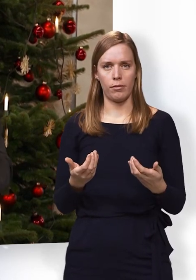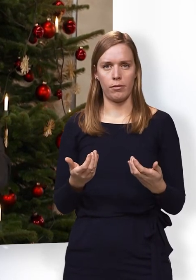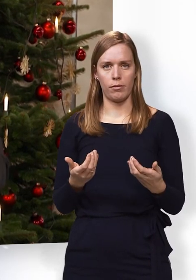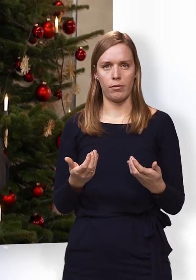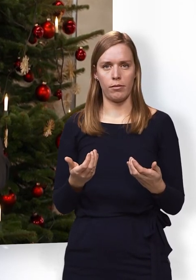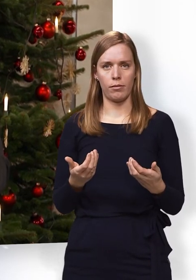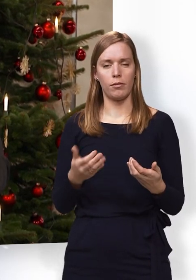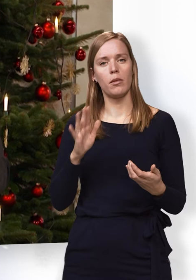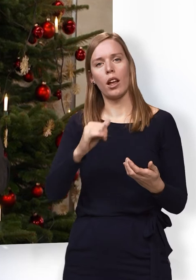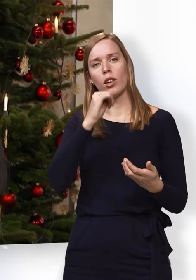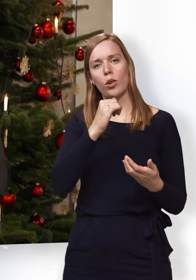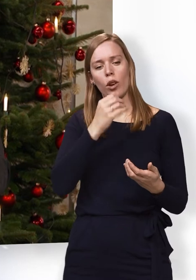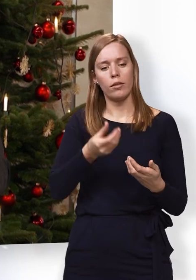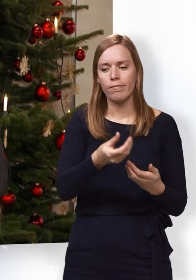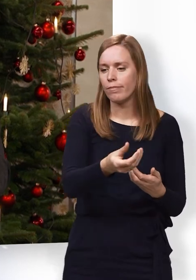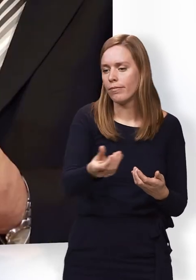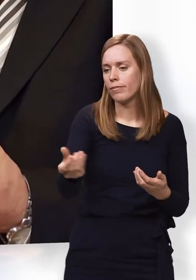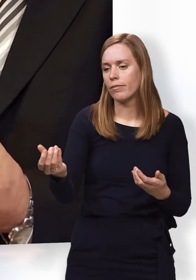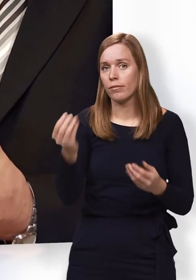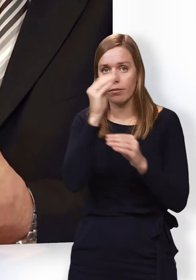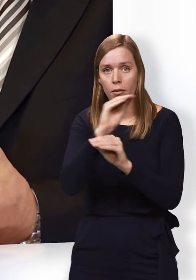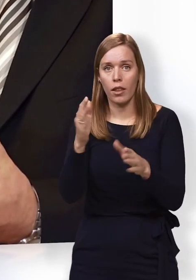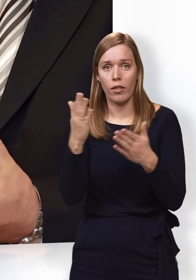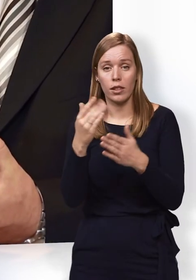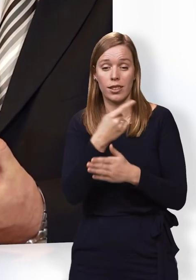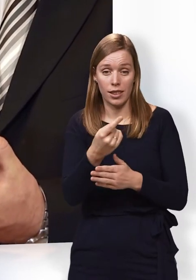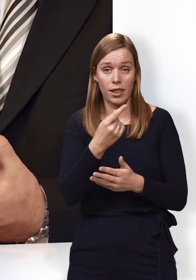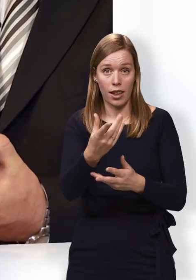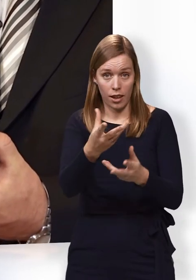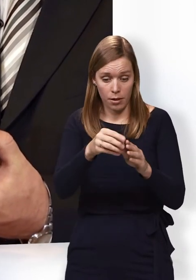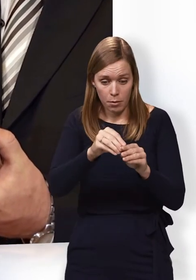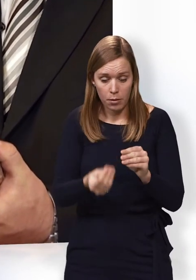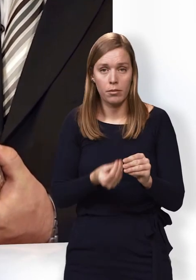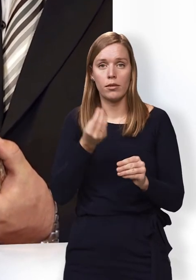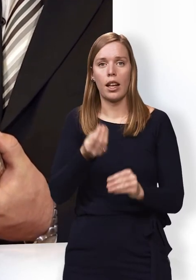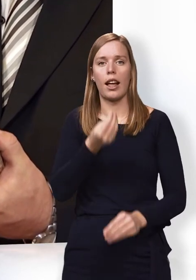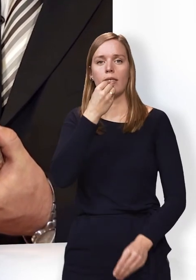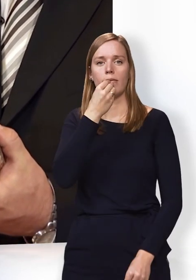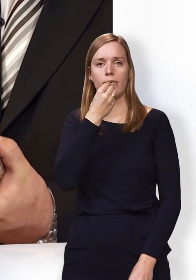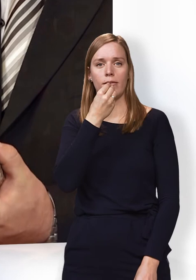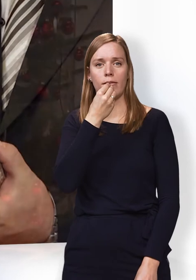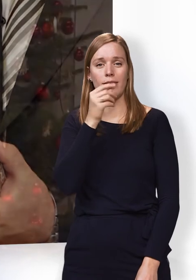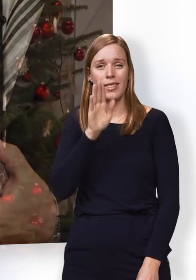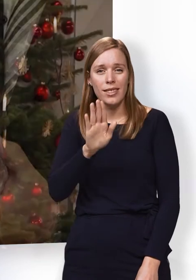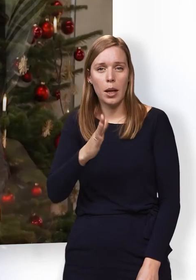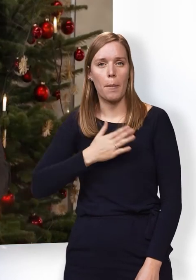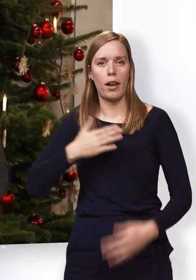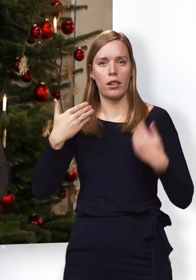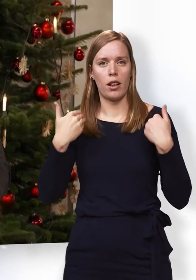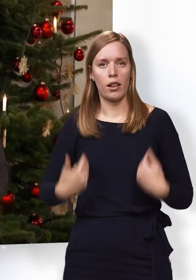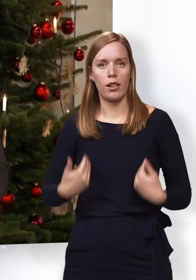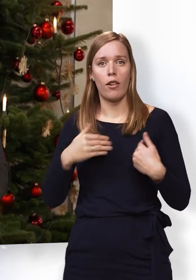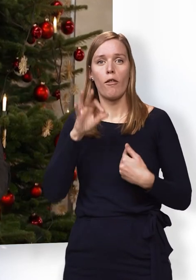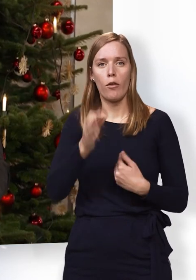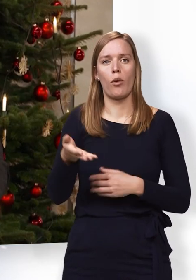gab seinen Jüngern und sprach: Nehmet hin und esset. Das ist mein Leib, der für euch gegeben wird.